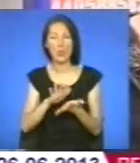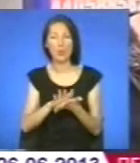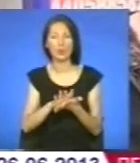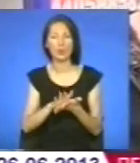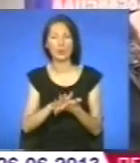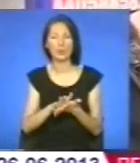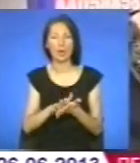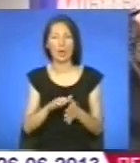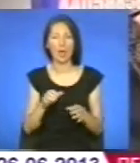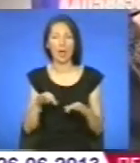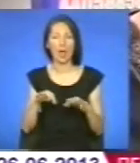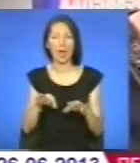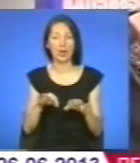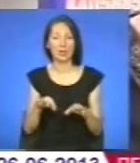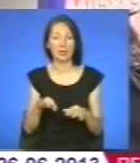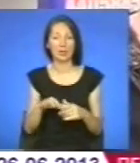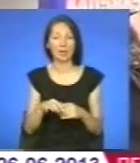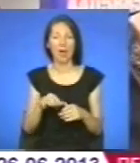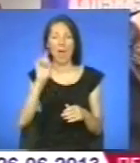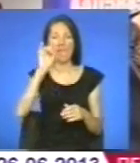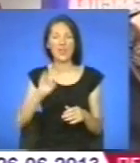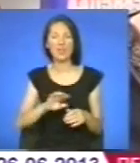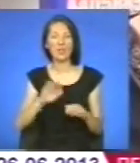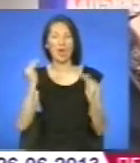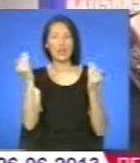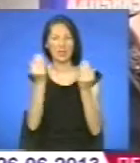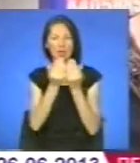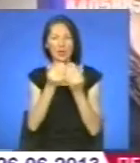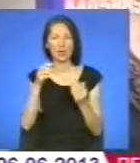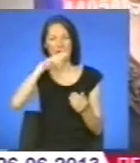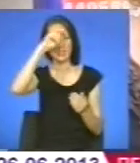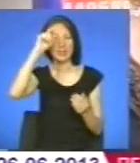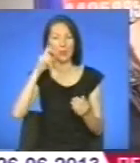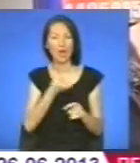потім важко їхати, вікна не затілені, як